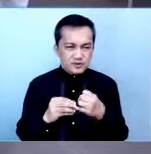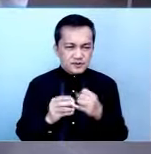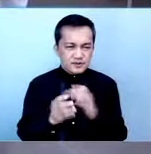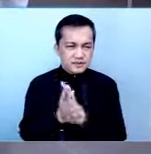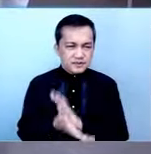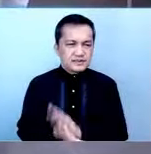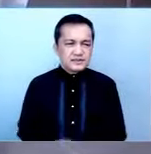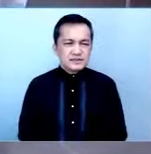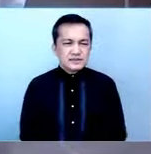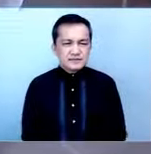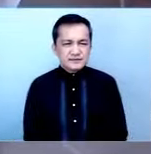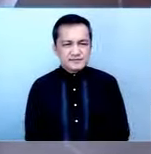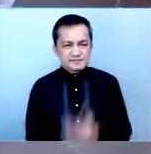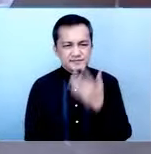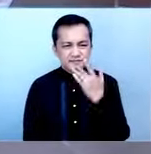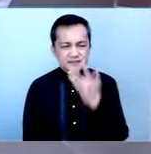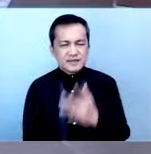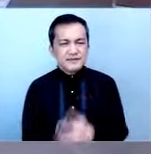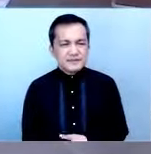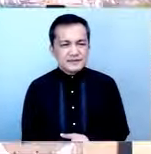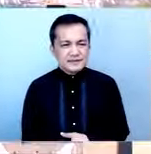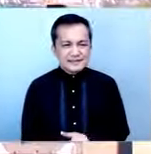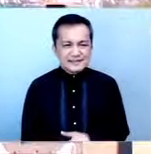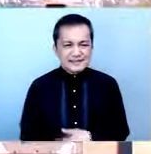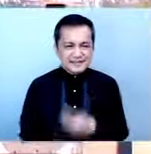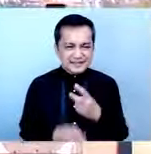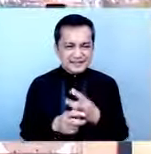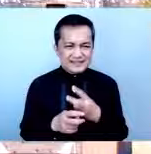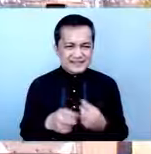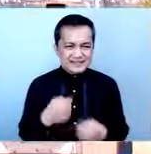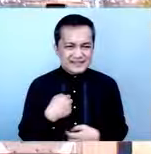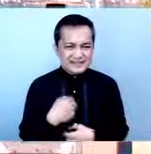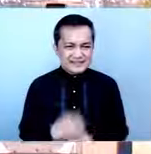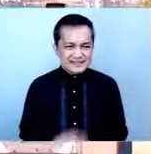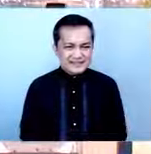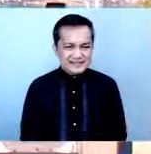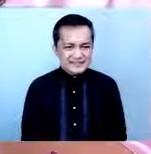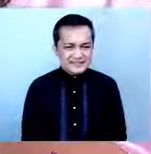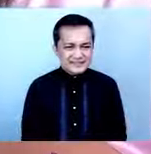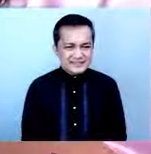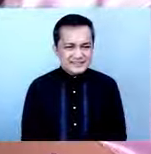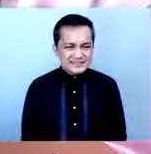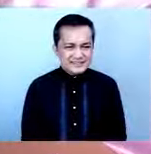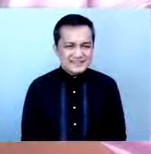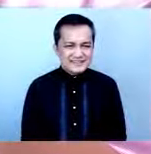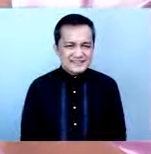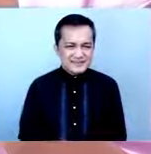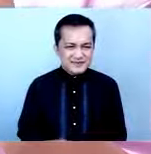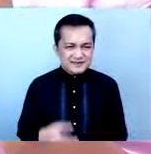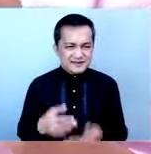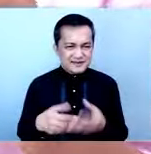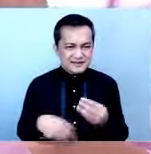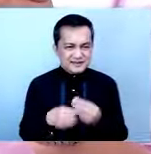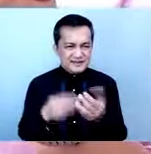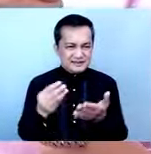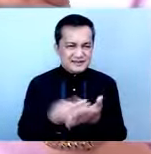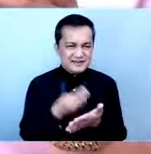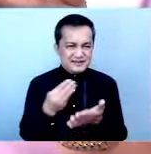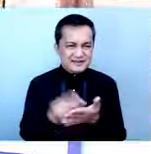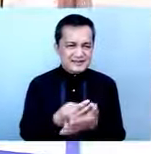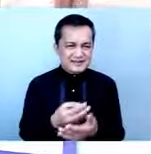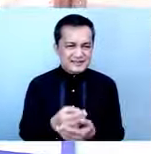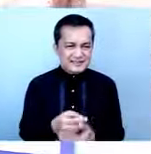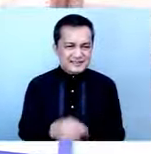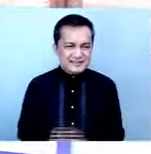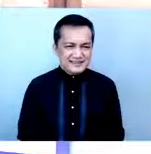Ang sarap, no? Nahihirapan ako. Ma'am, lalo na. Dahil nilagay ng cereal, mango pa. This is the mango. So, alin